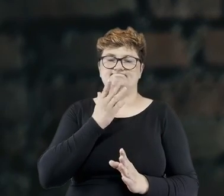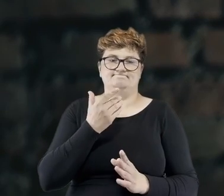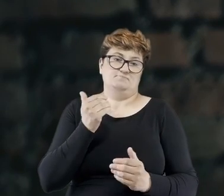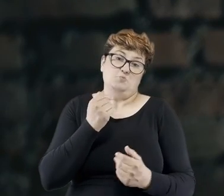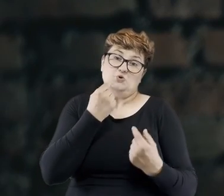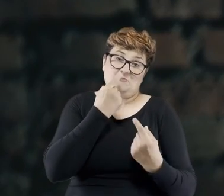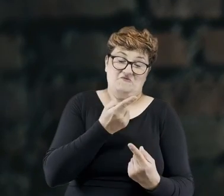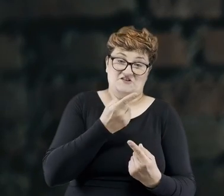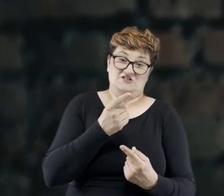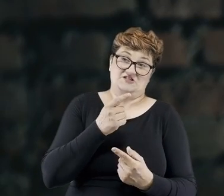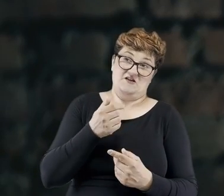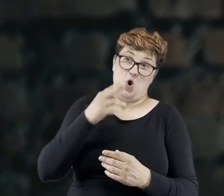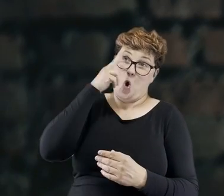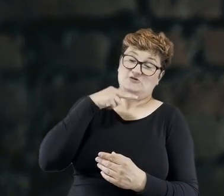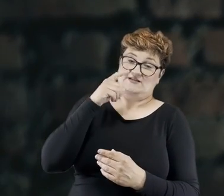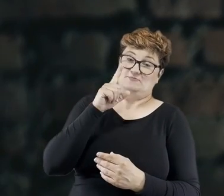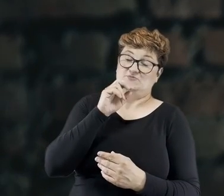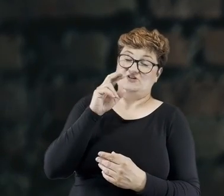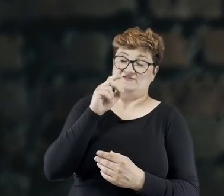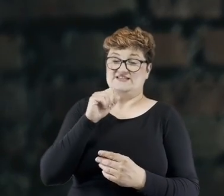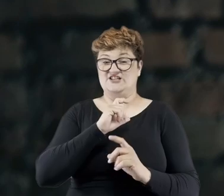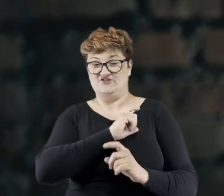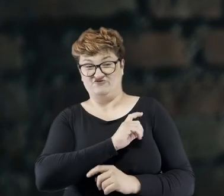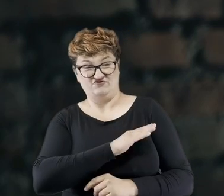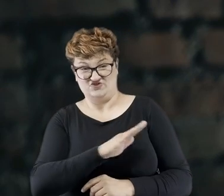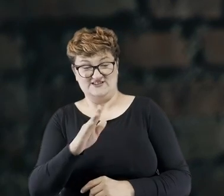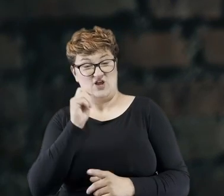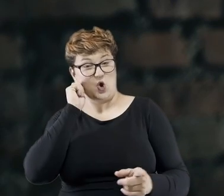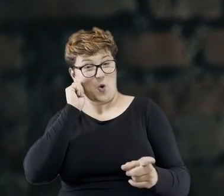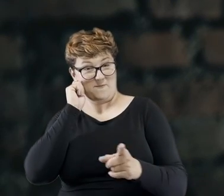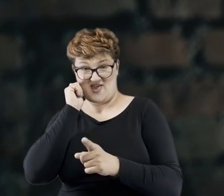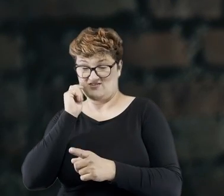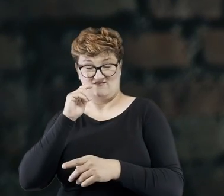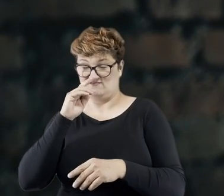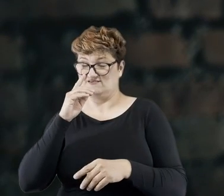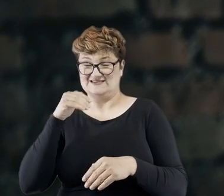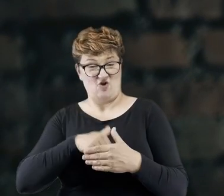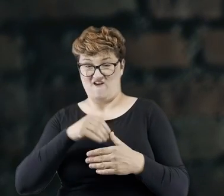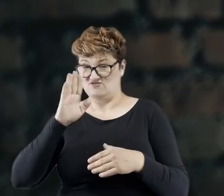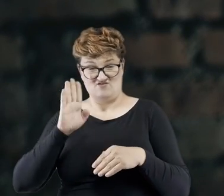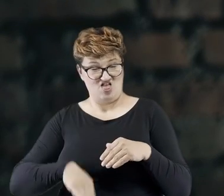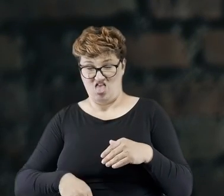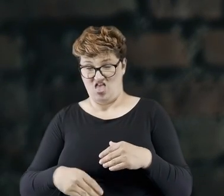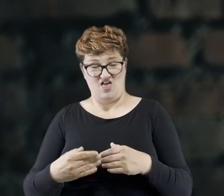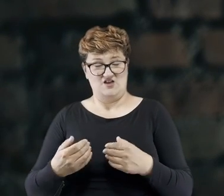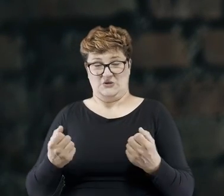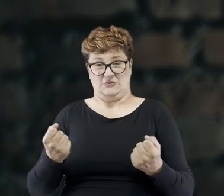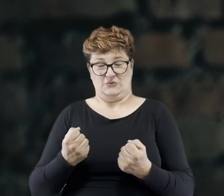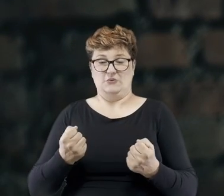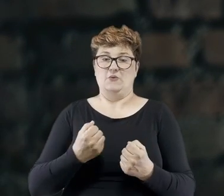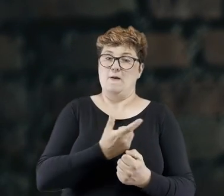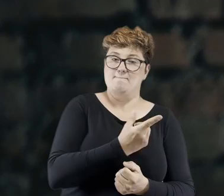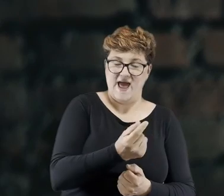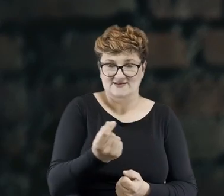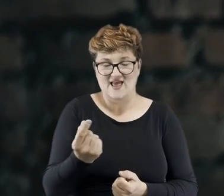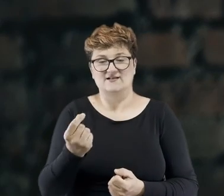No, można powiedzieć, że Przybyszewski jakby wobec wszystkich kobiet zachował się bardzo, bardzo źle i wobec